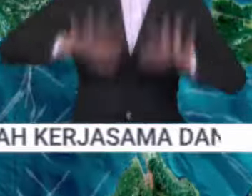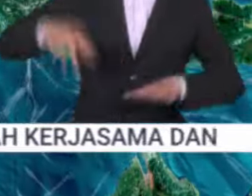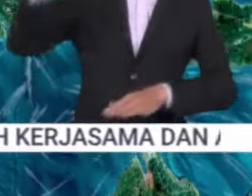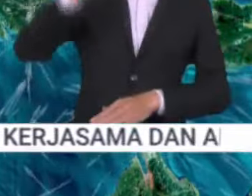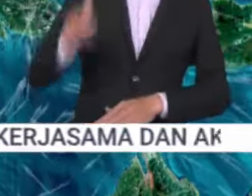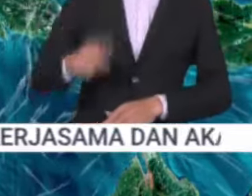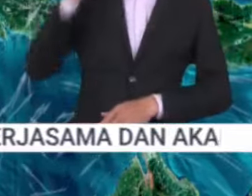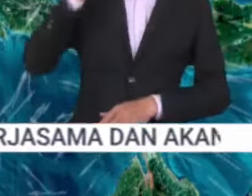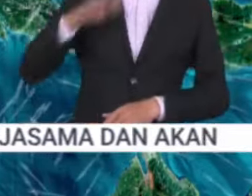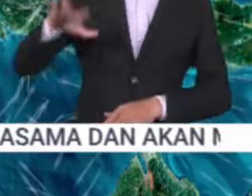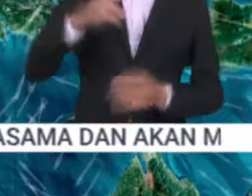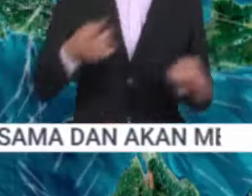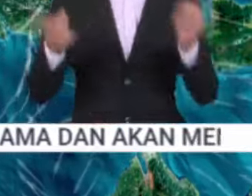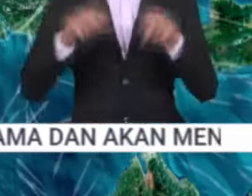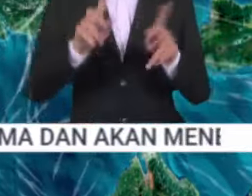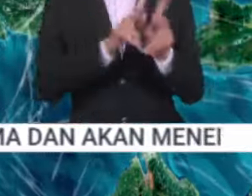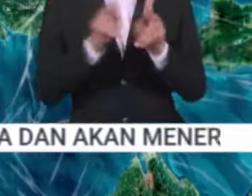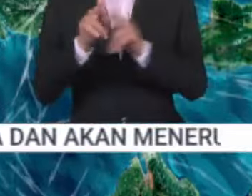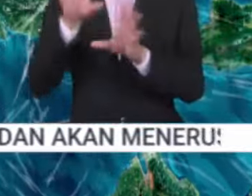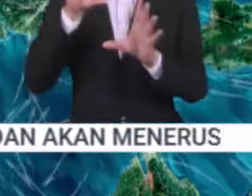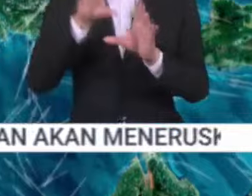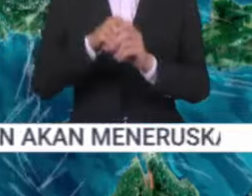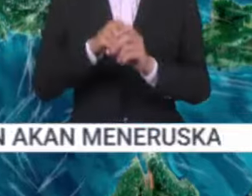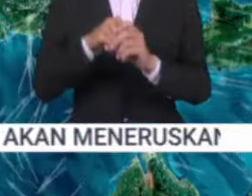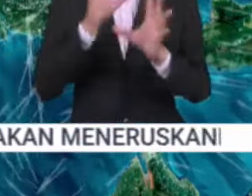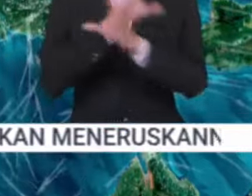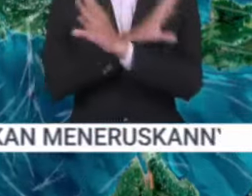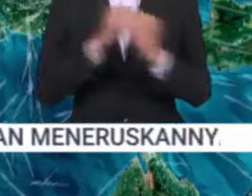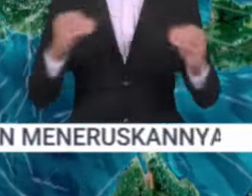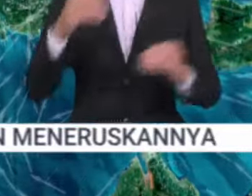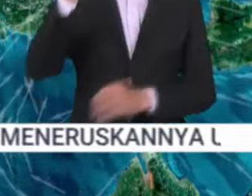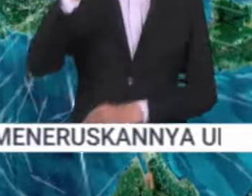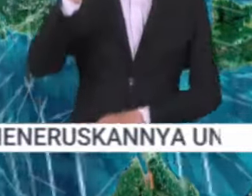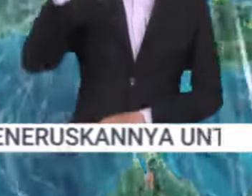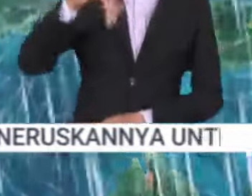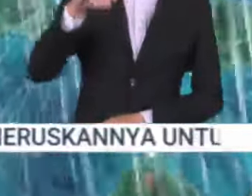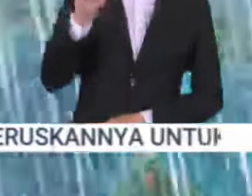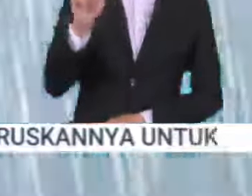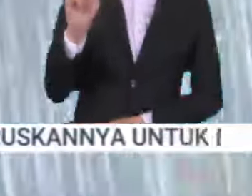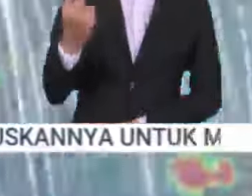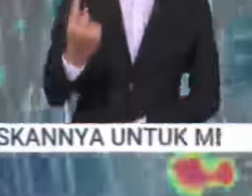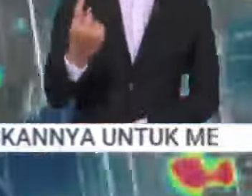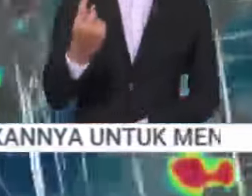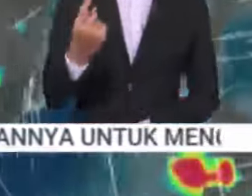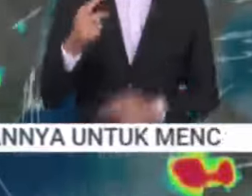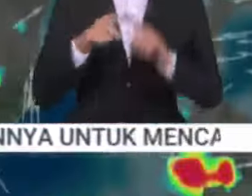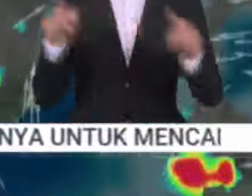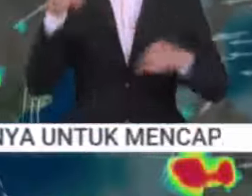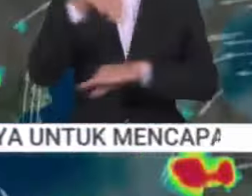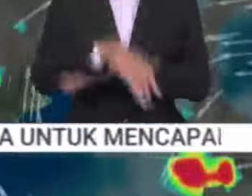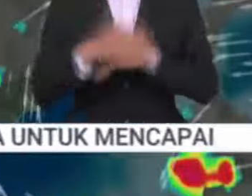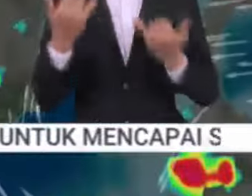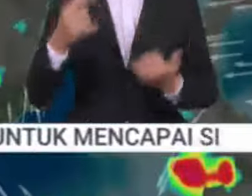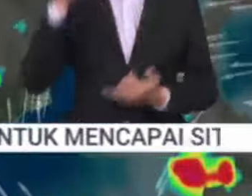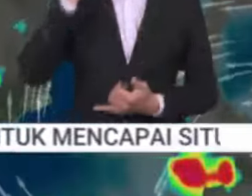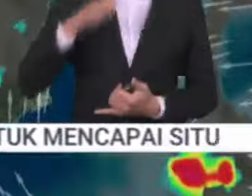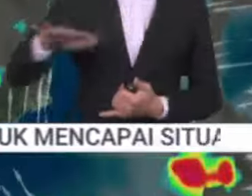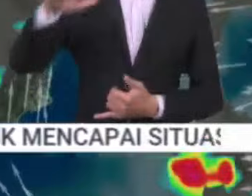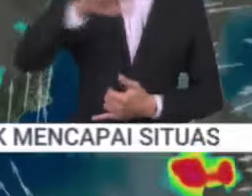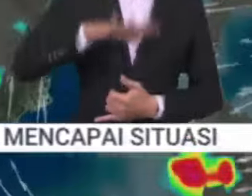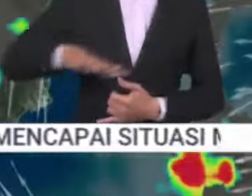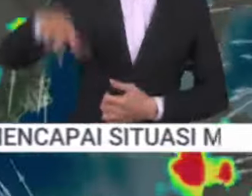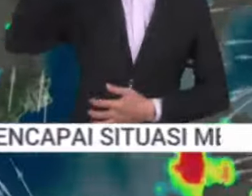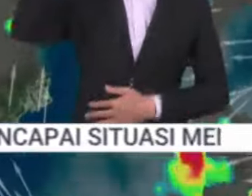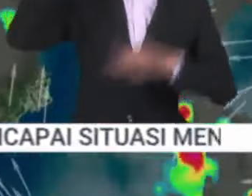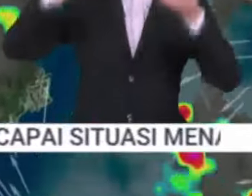kawasan di sekitar bahagian pedalaman Sarawak, iaitu di sekitar bahagian Kapit. Dan untuk tinjauan cuaca pada sebelah malam nanti juga, kita turut menyangkakan cuaca ribut